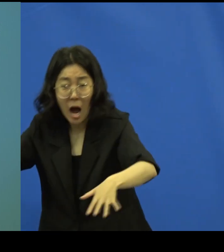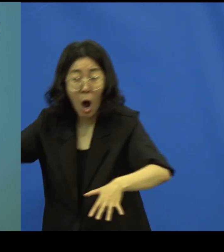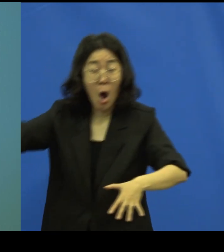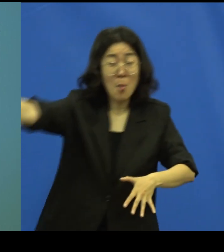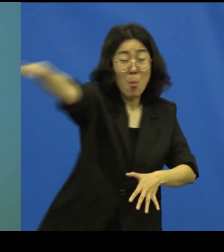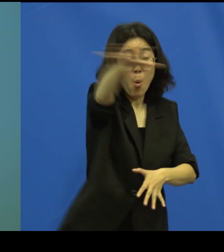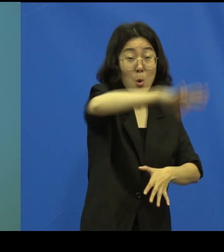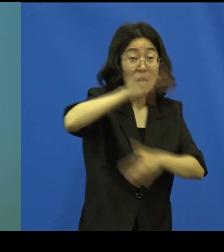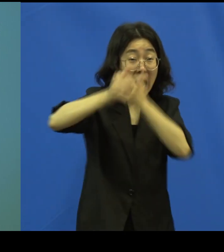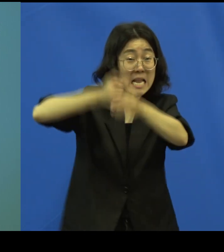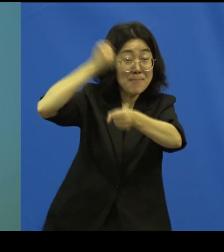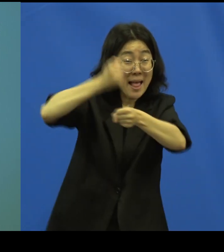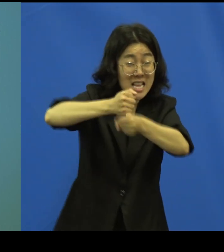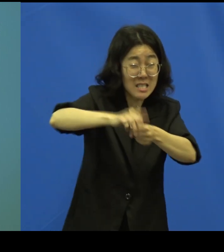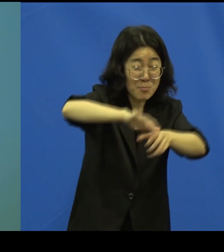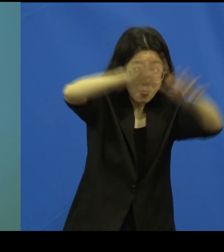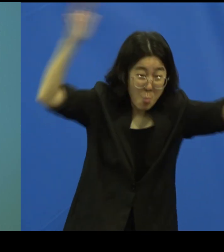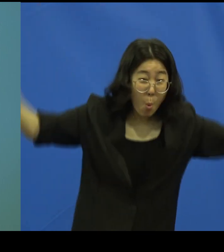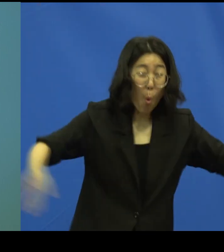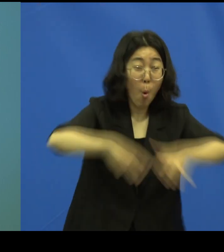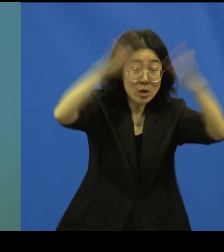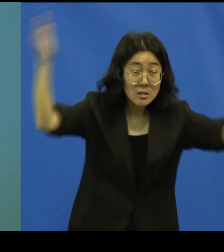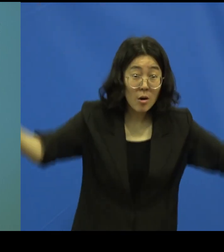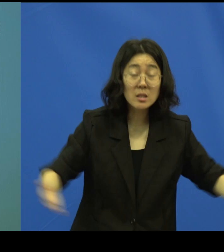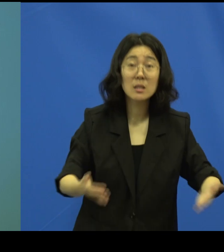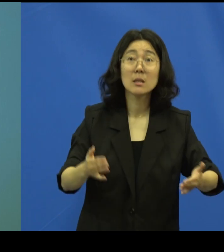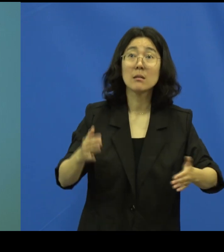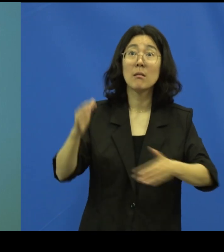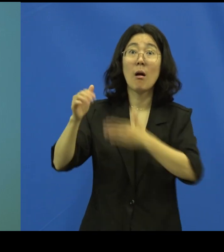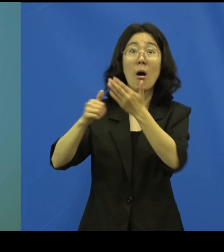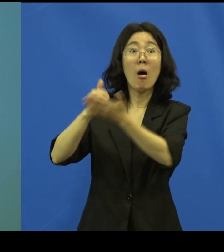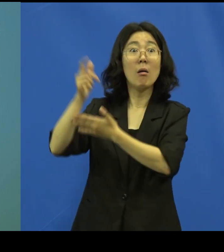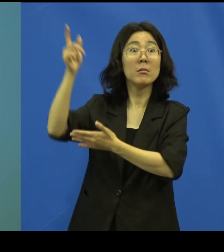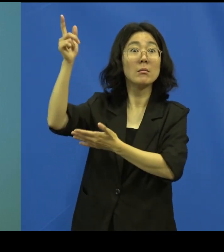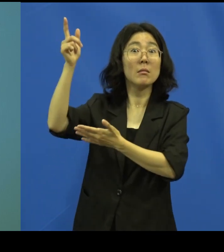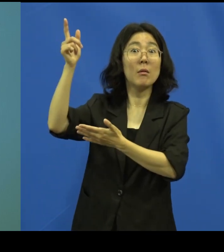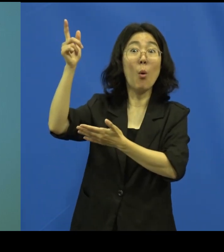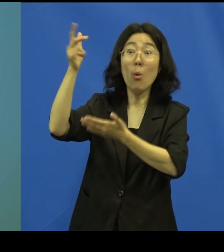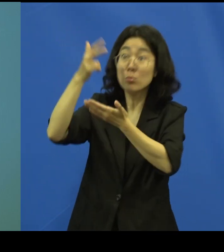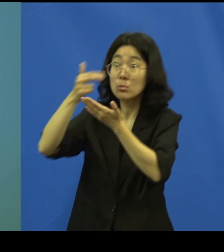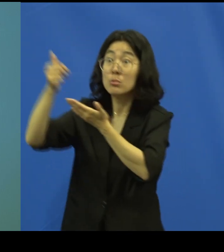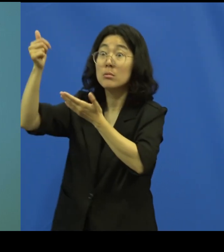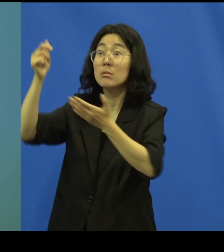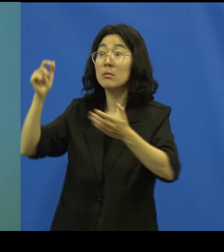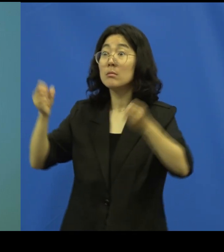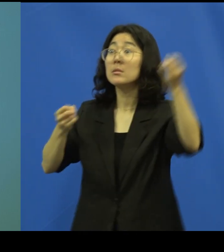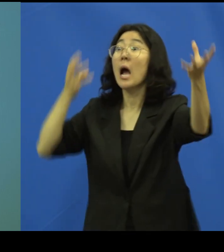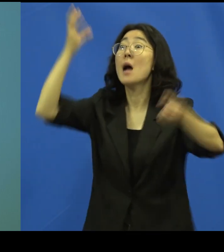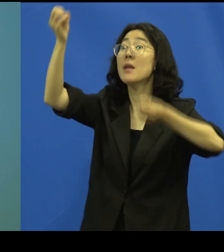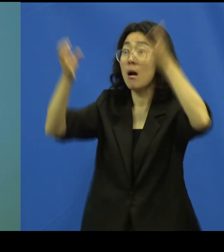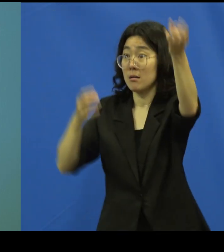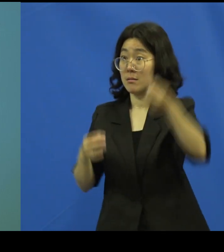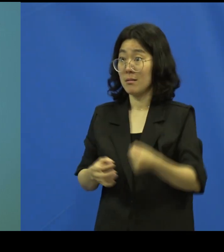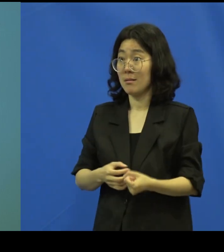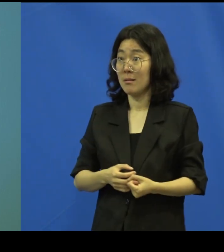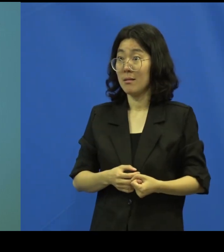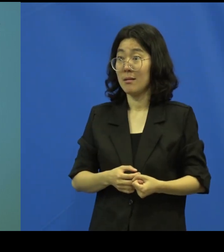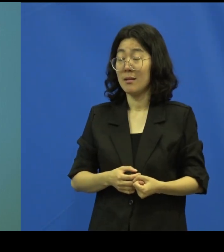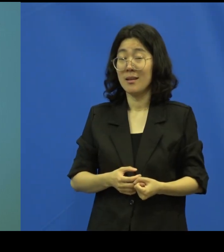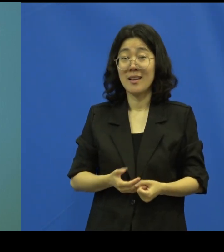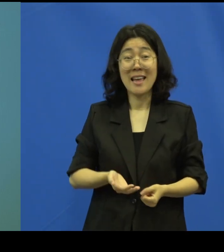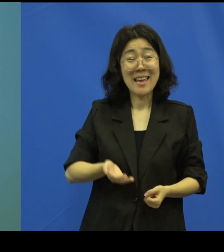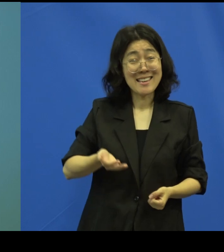피조물까지 주를 찬양하는 거예요. 그건 뭐예요? 새 하늘과 새 땅의 회복을 말하는